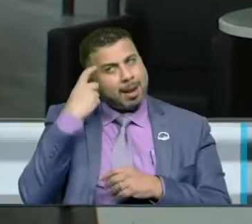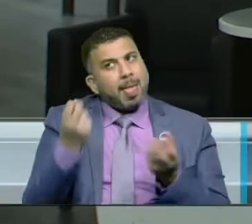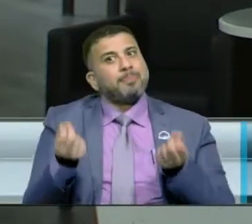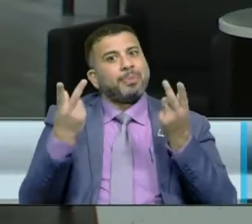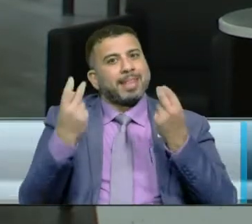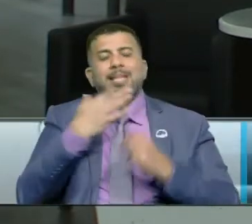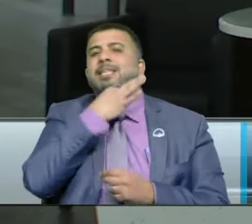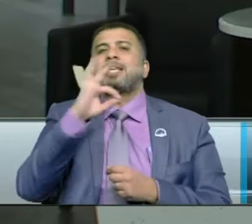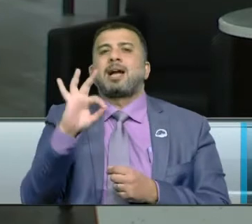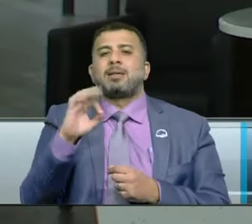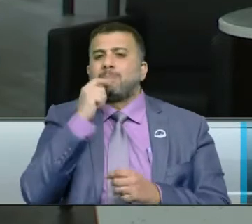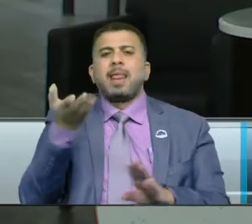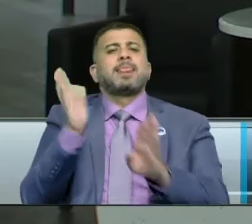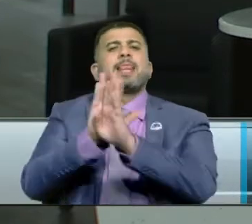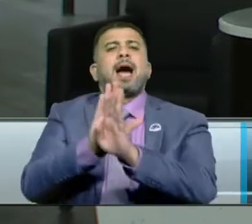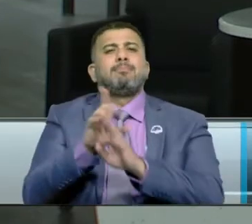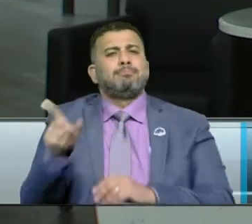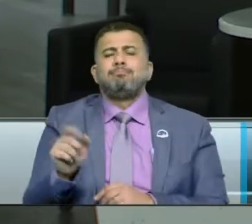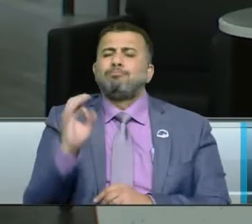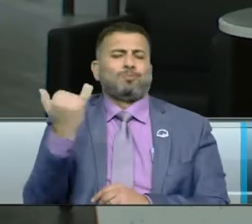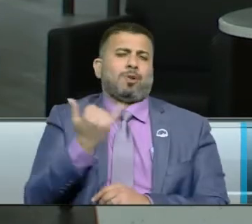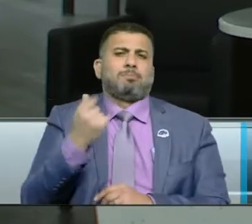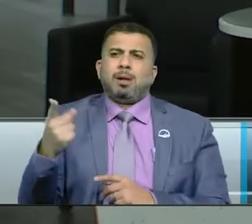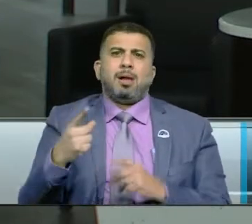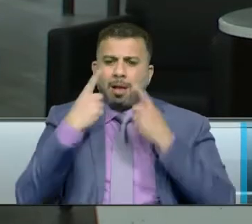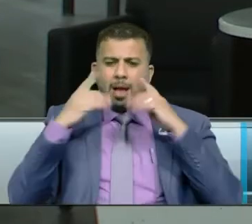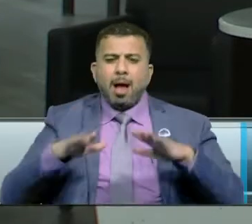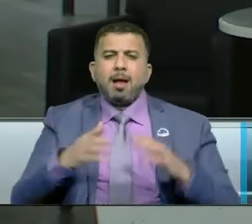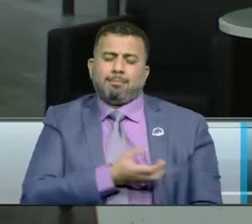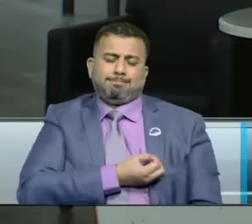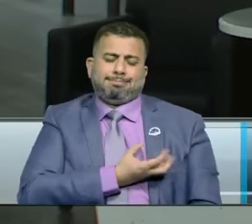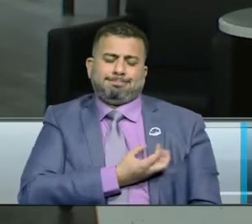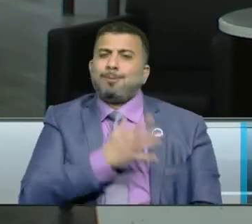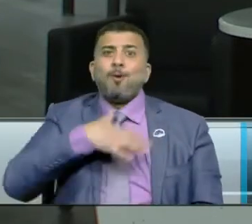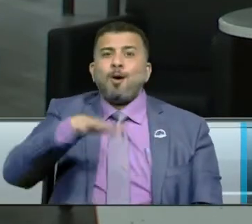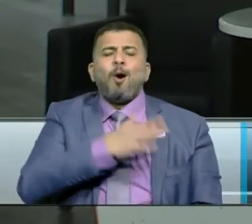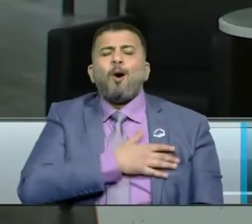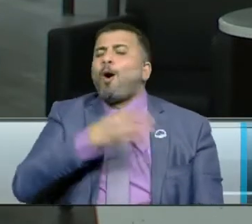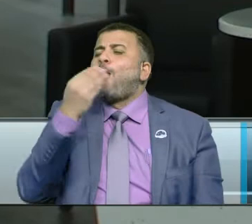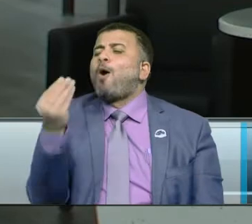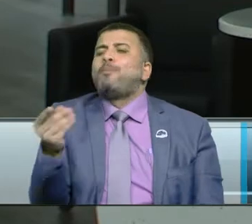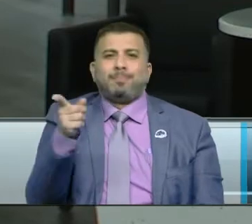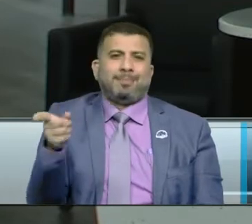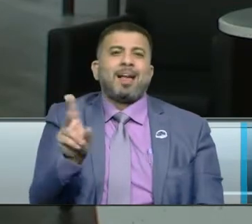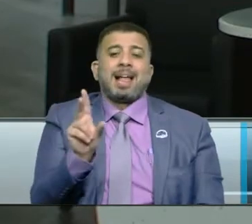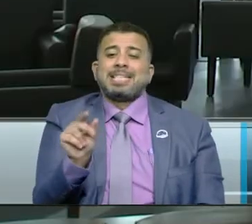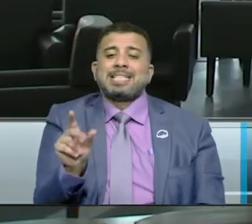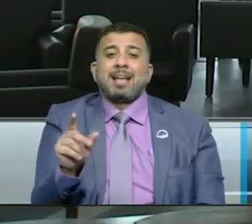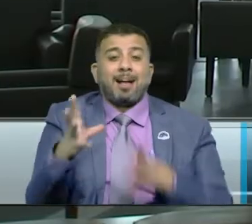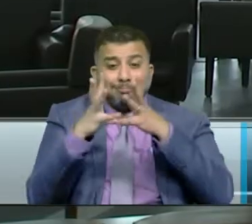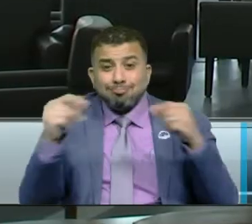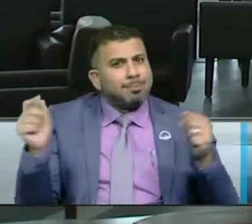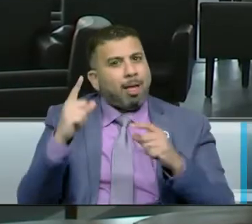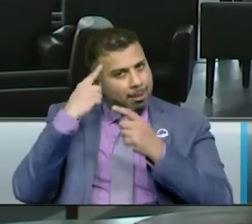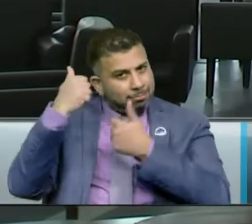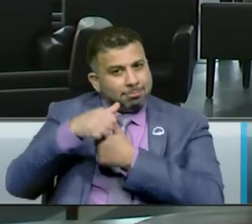والابتكار لدعم هذه الوسيلة التي لا تزال حية في قلوب الجميع، فهذه الوسيلة لم تندثر. جهاز